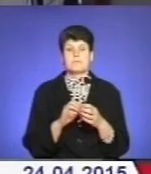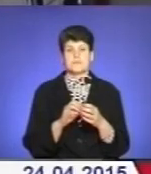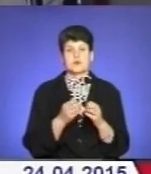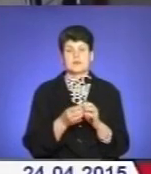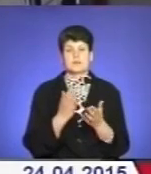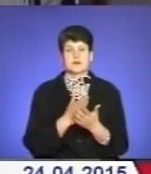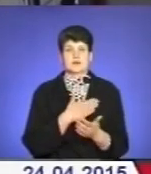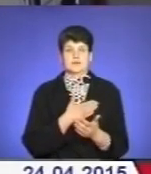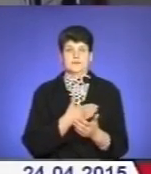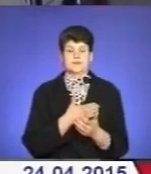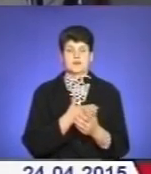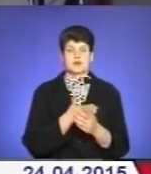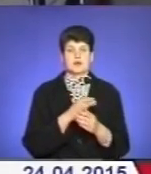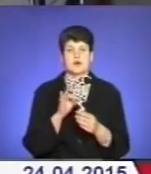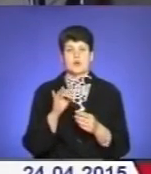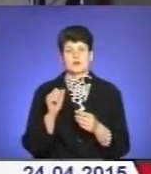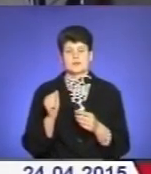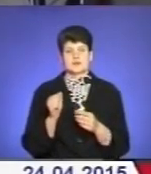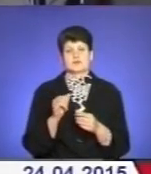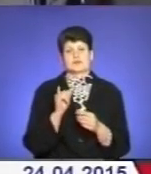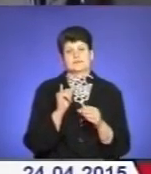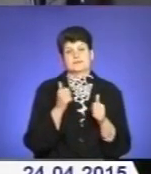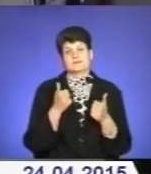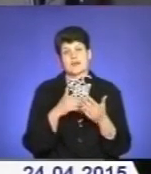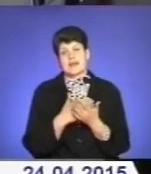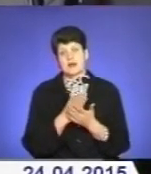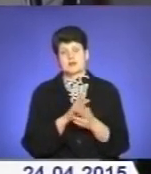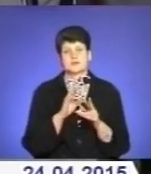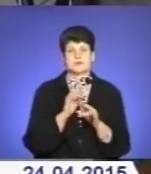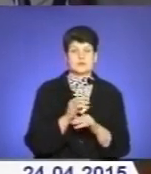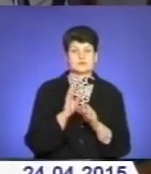родинку. Не знаю, чи вона якісна, чи вона злоякісна. Це треба дуже обстежитися.